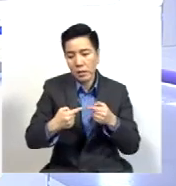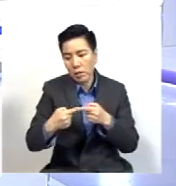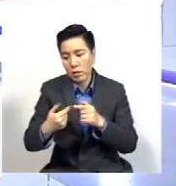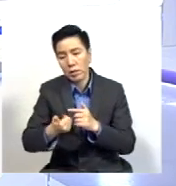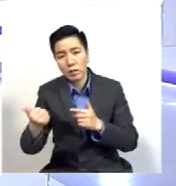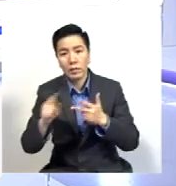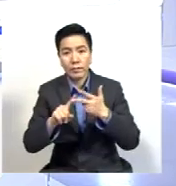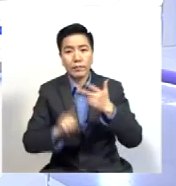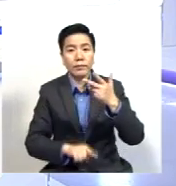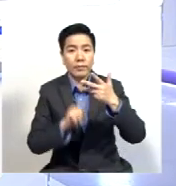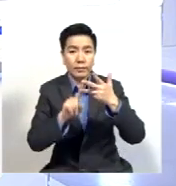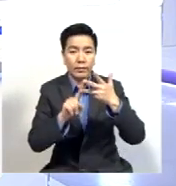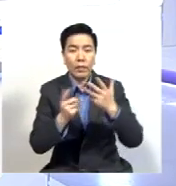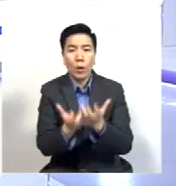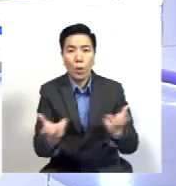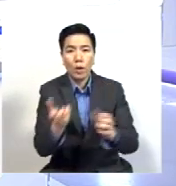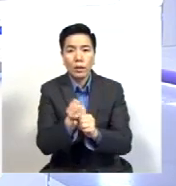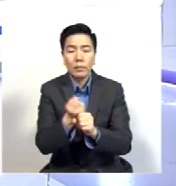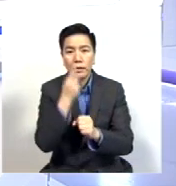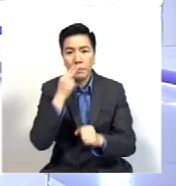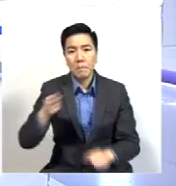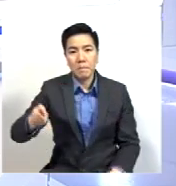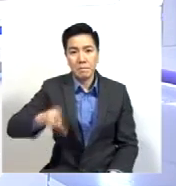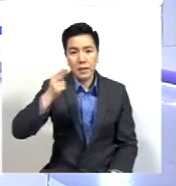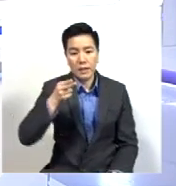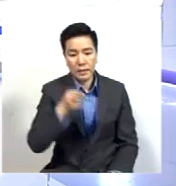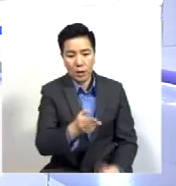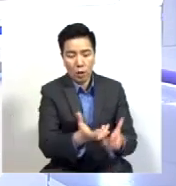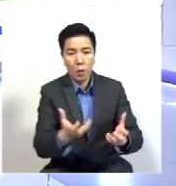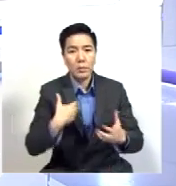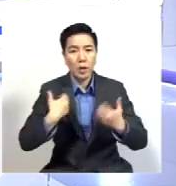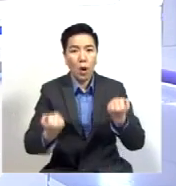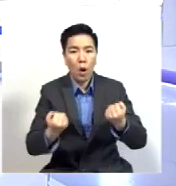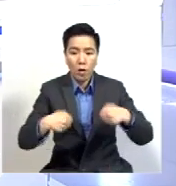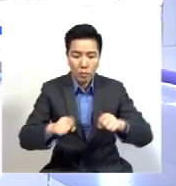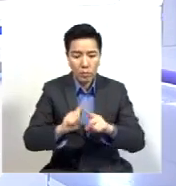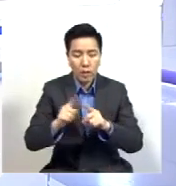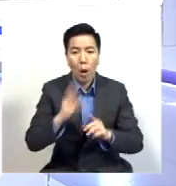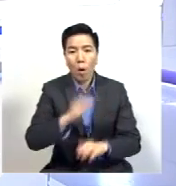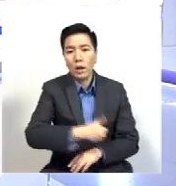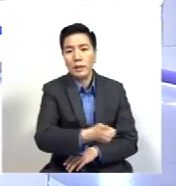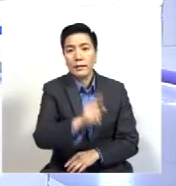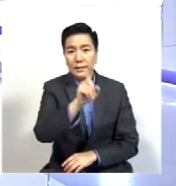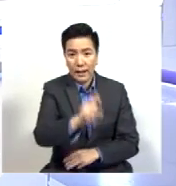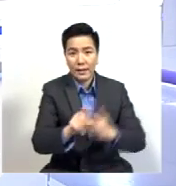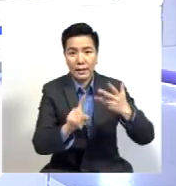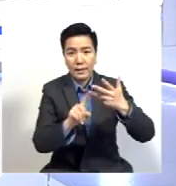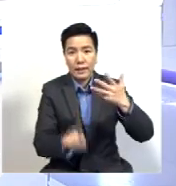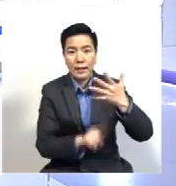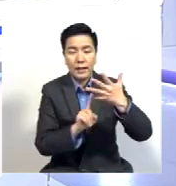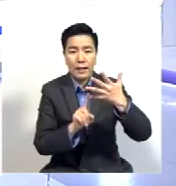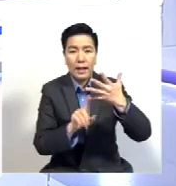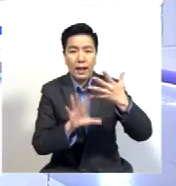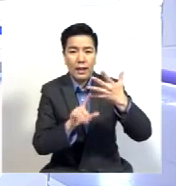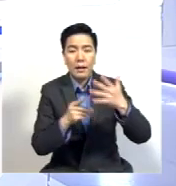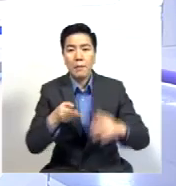างอื่นข้อหาที่4ชิงทรัพย์โดยใช้อาวุธปืนและยานพาหนะเป็นเหตุให้ผู้อื่นถึงแก่ความตายข้อหาที่5